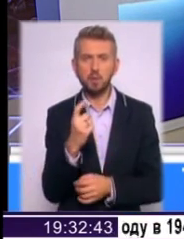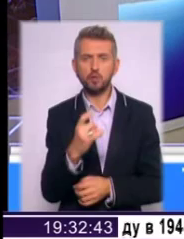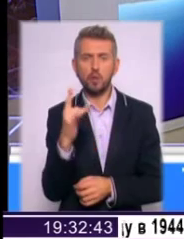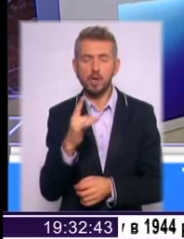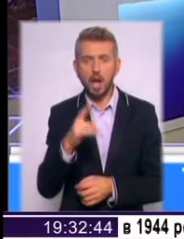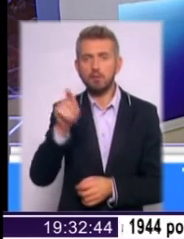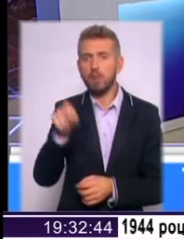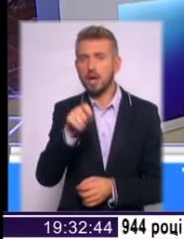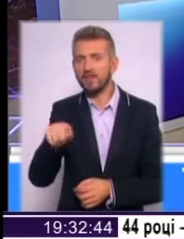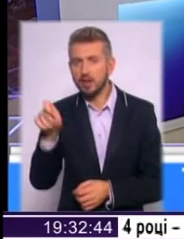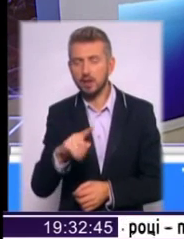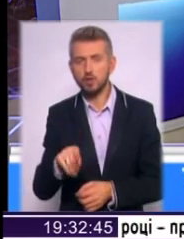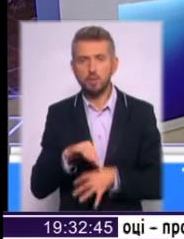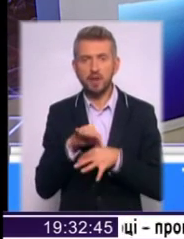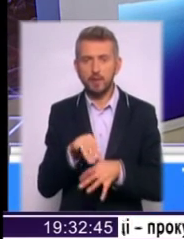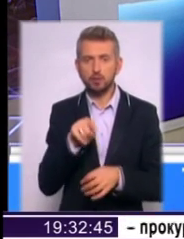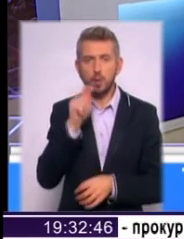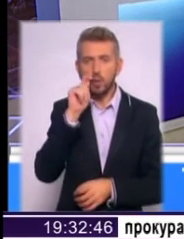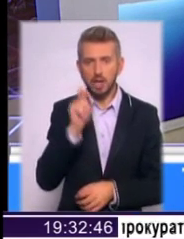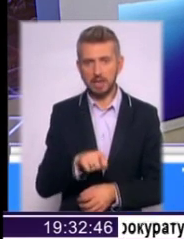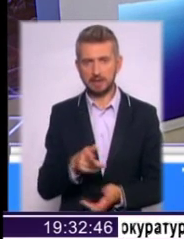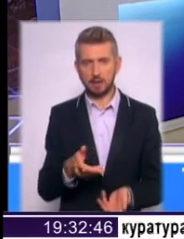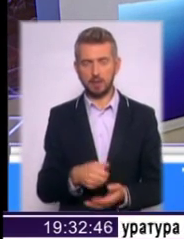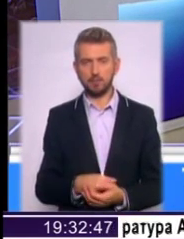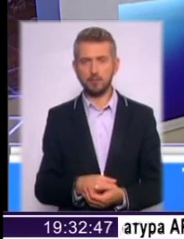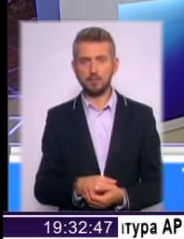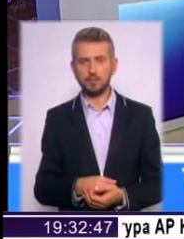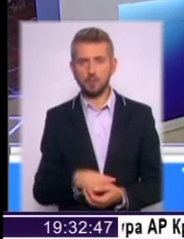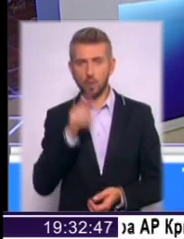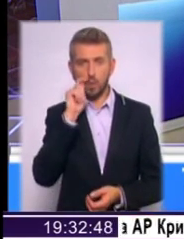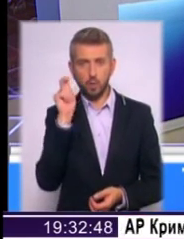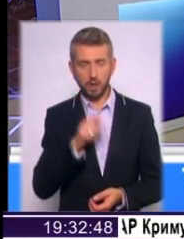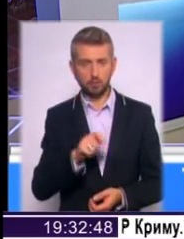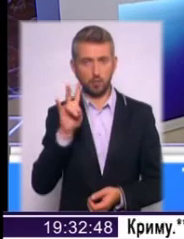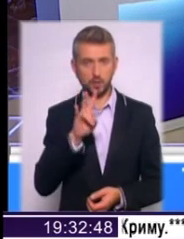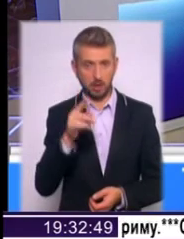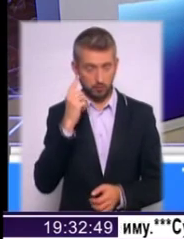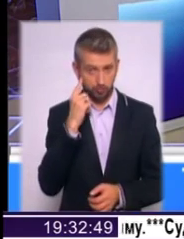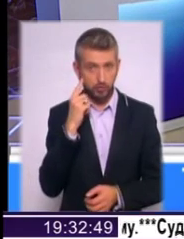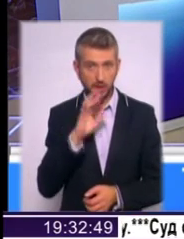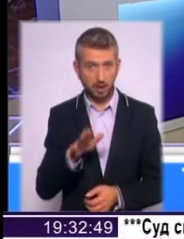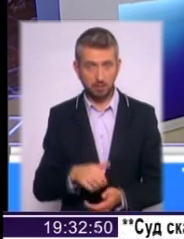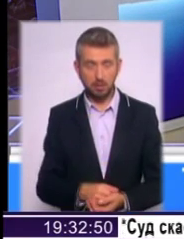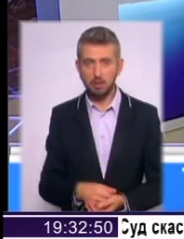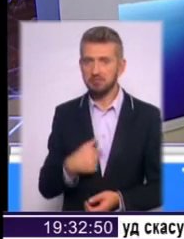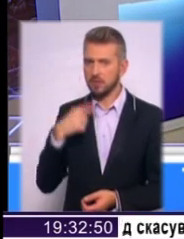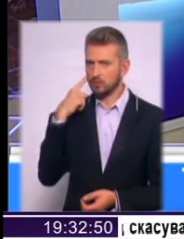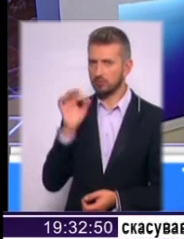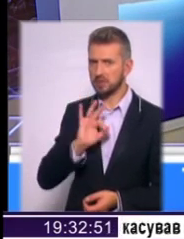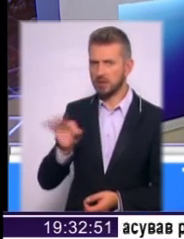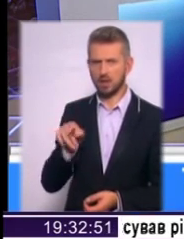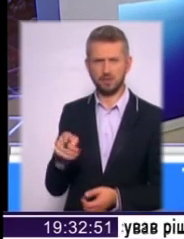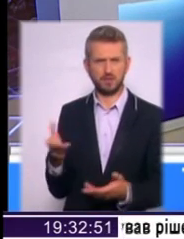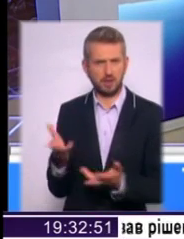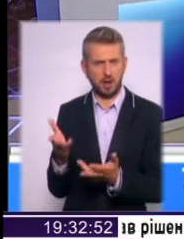щоб завести туди українське, українську церкву. Чуєте чи ні? Да, ми то чуємо прекрасно, от тільки ви якось